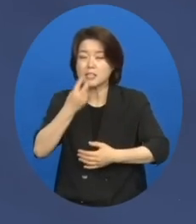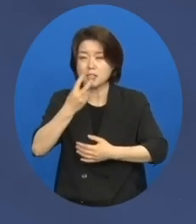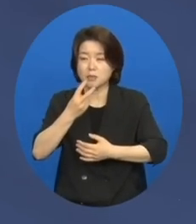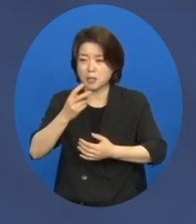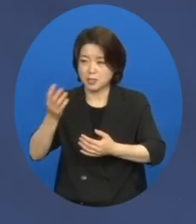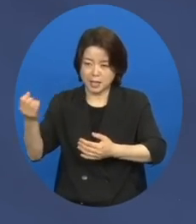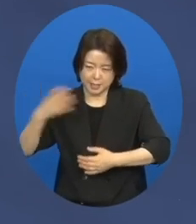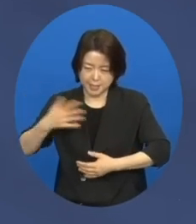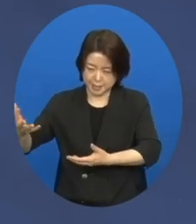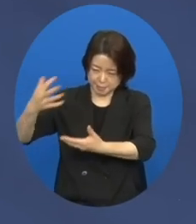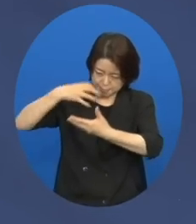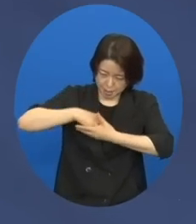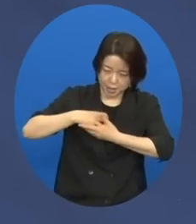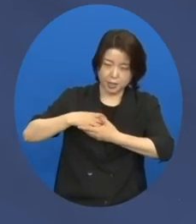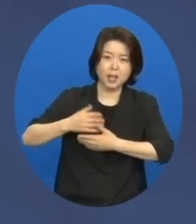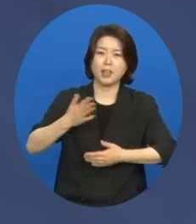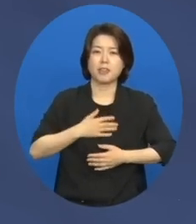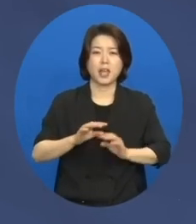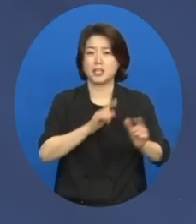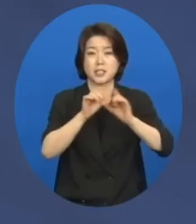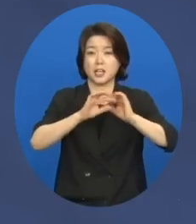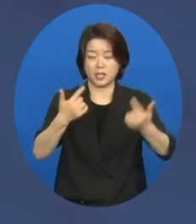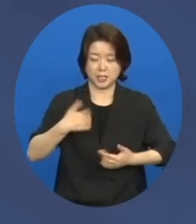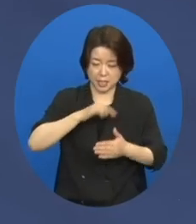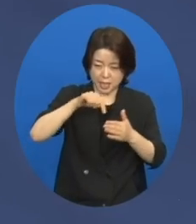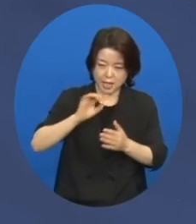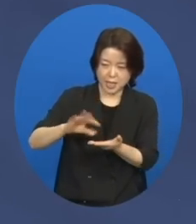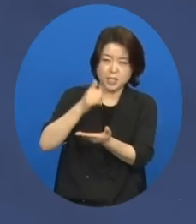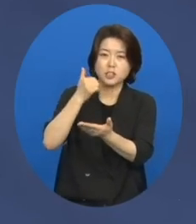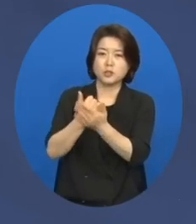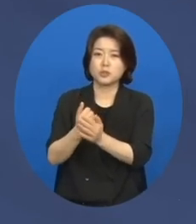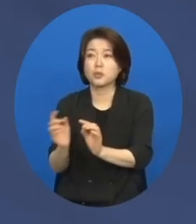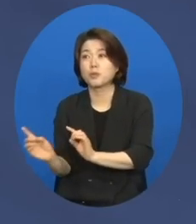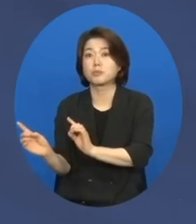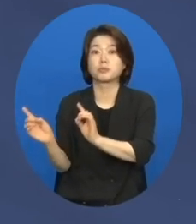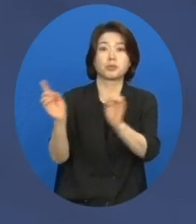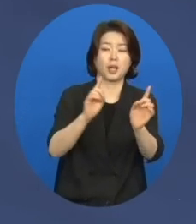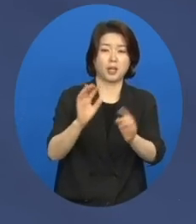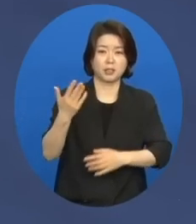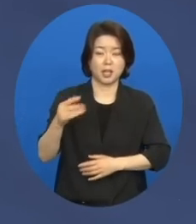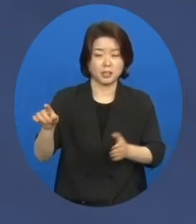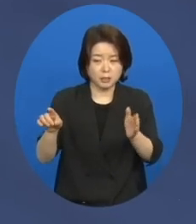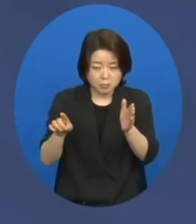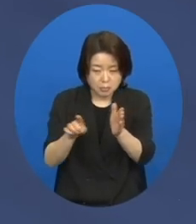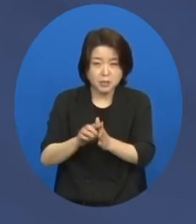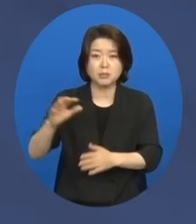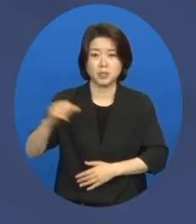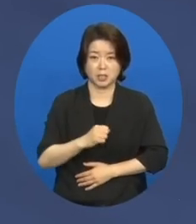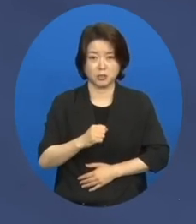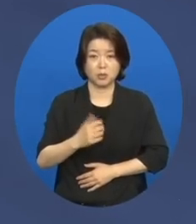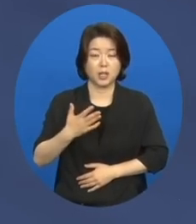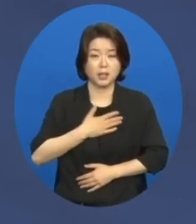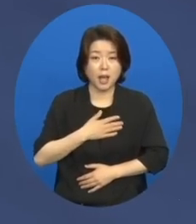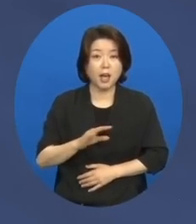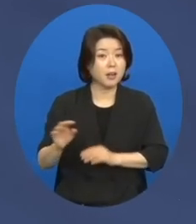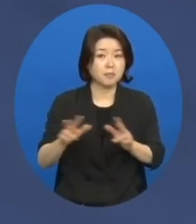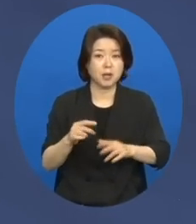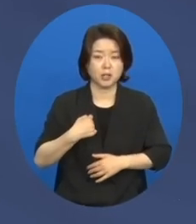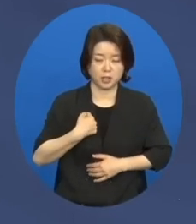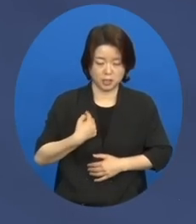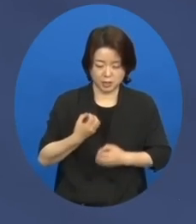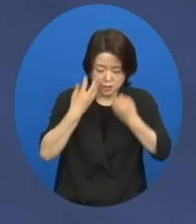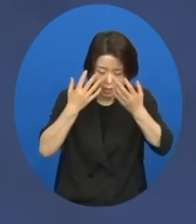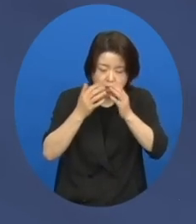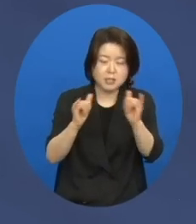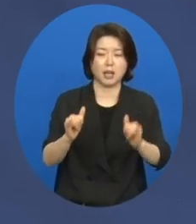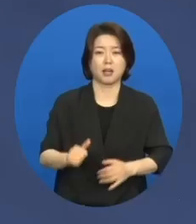받아서 내가 사는 것 아니오 내 안에 그리스도가 사시게 된 걸 믿는 믿음으로 나는 바로 이렇게 새